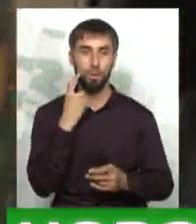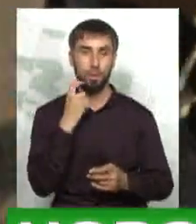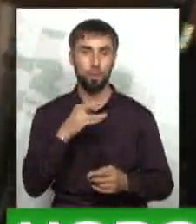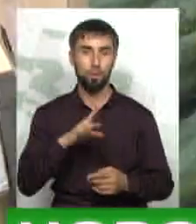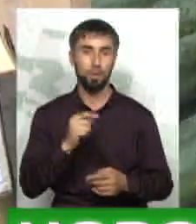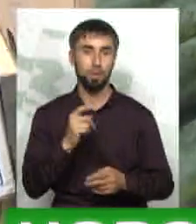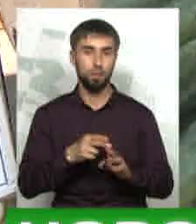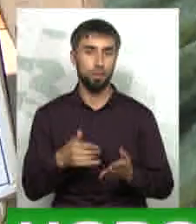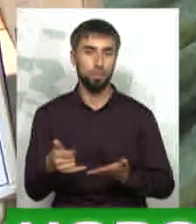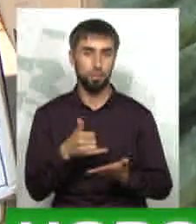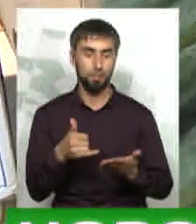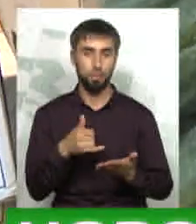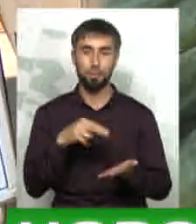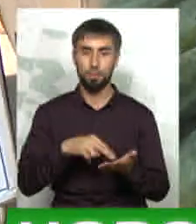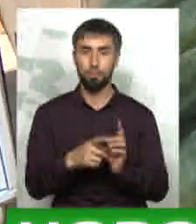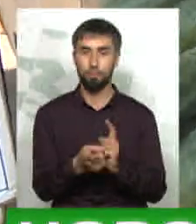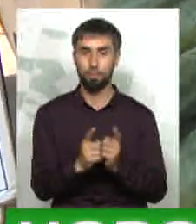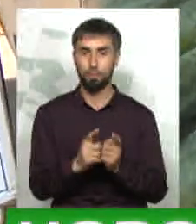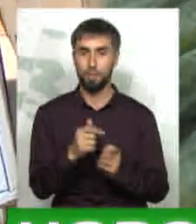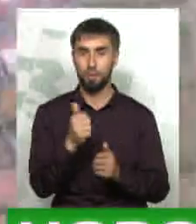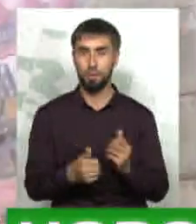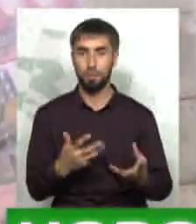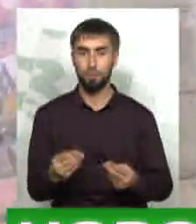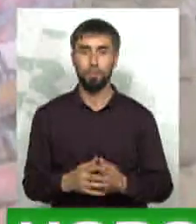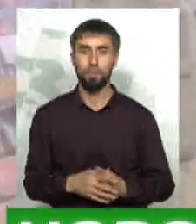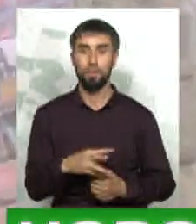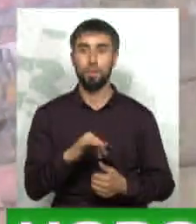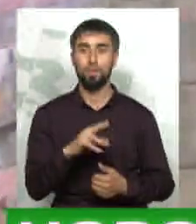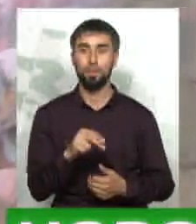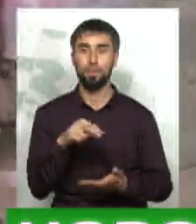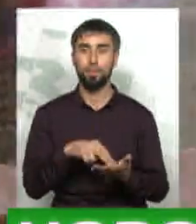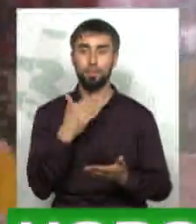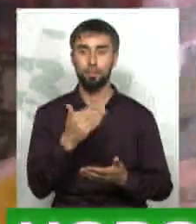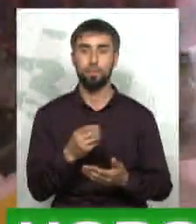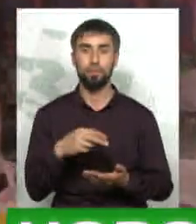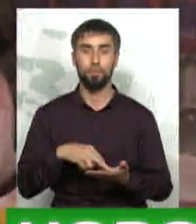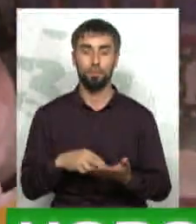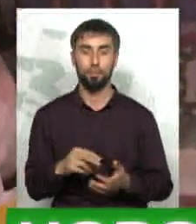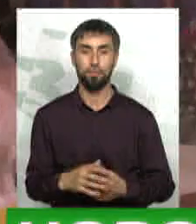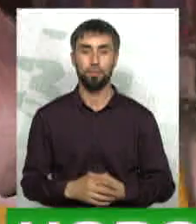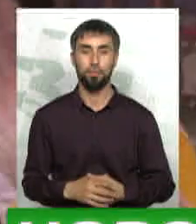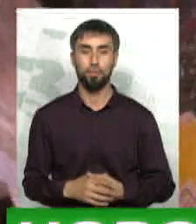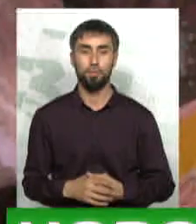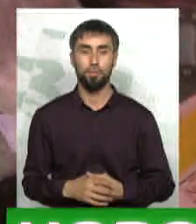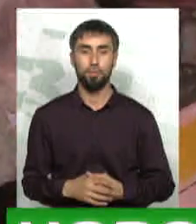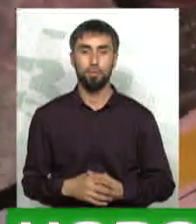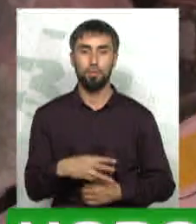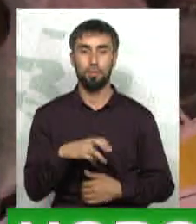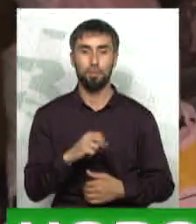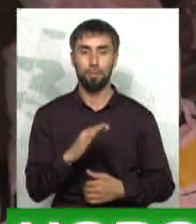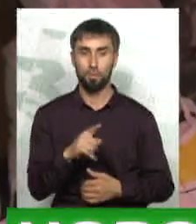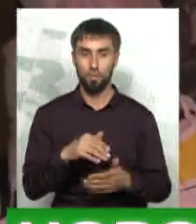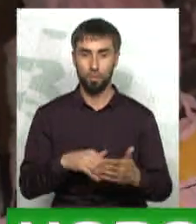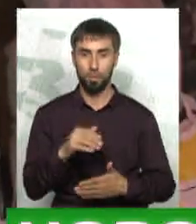муку, масло, овощи. Цены на них меняются чуть ли не каждый день. Мука, где хождем, маква, мука. С дикалор хождем,